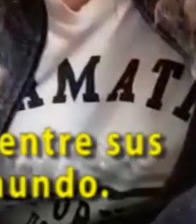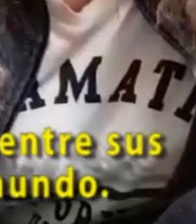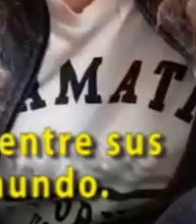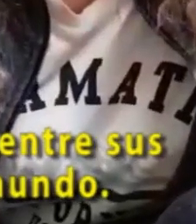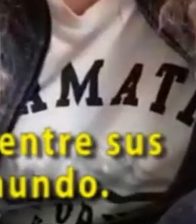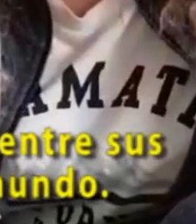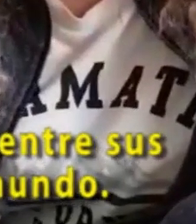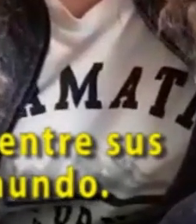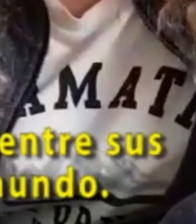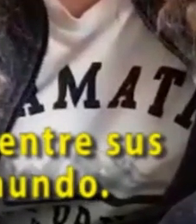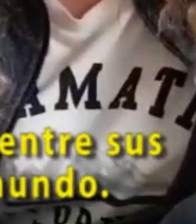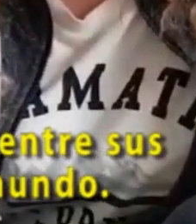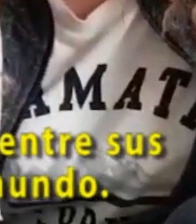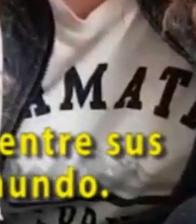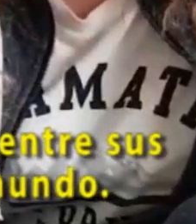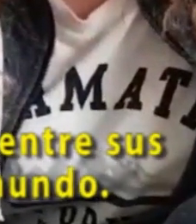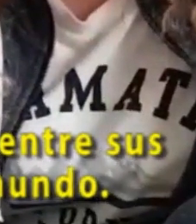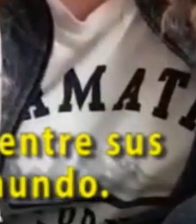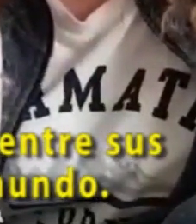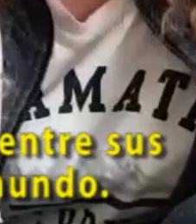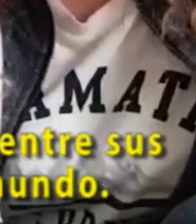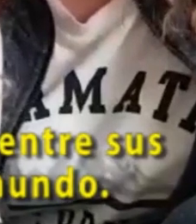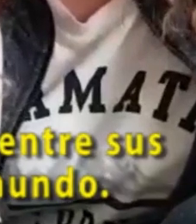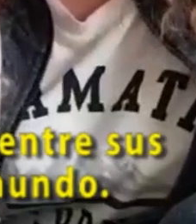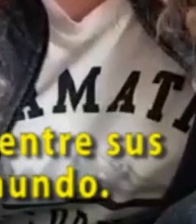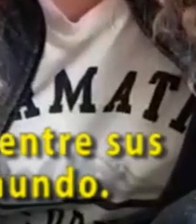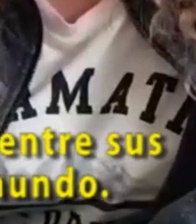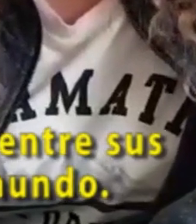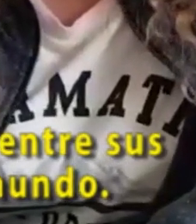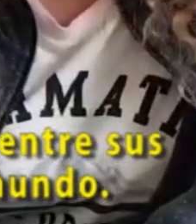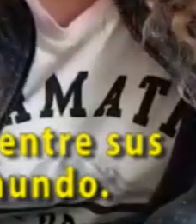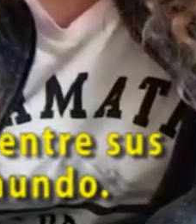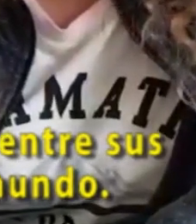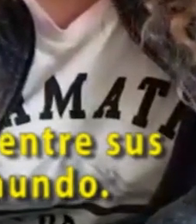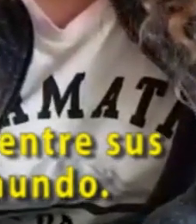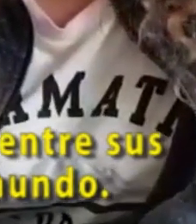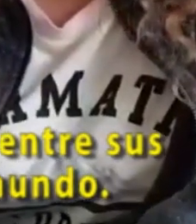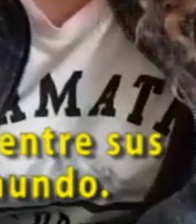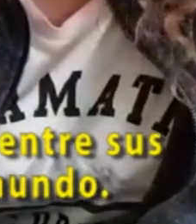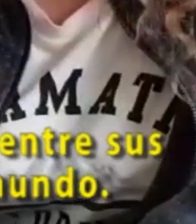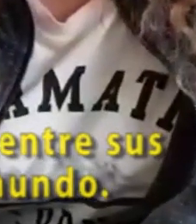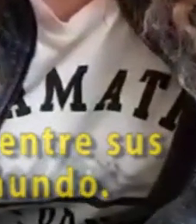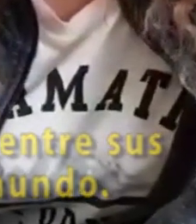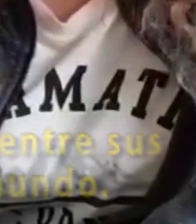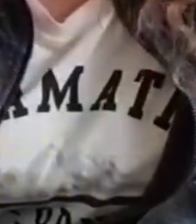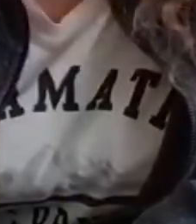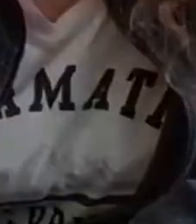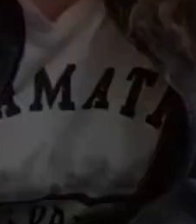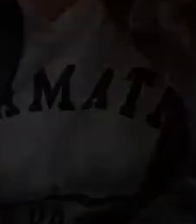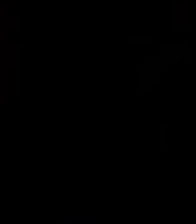الرسالة لأصحابكم، لأنه هاي الرسالة هي رسالة مهمة لأنه لازم توصل لكل العالم.